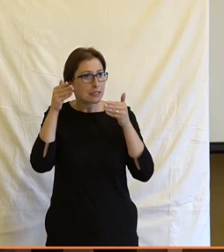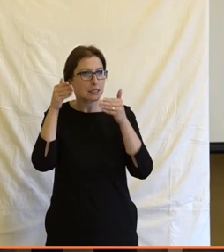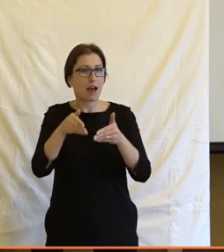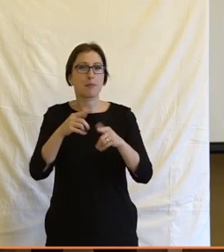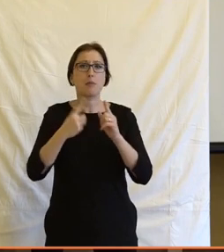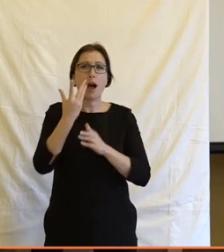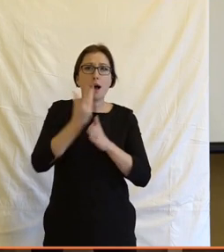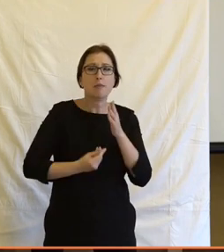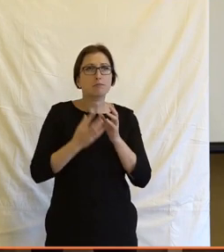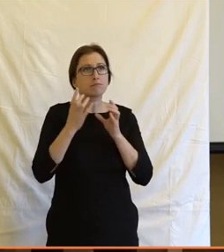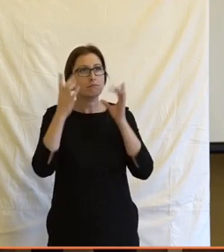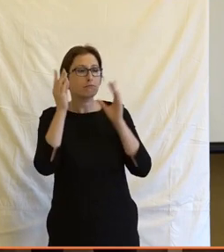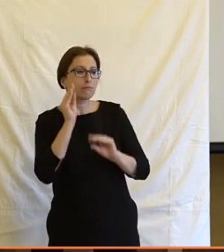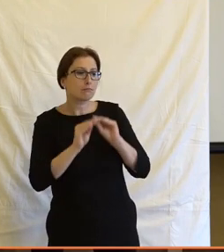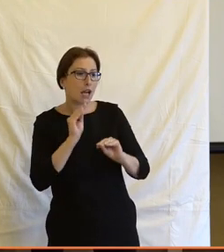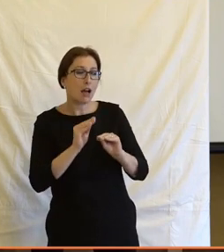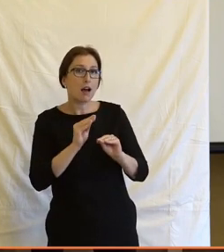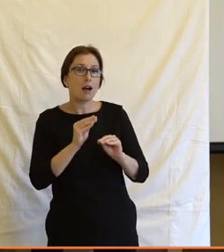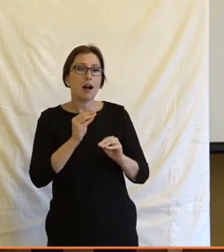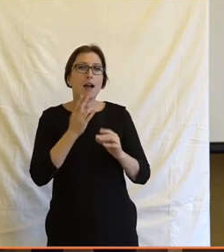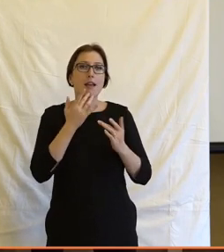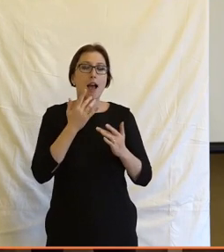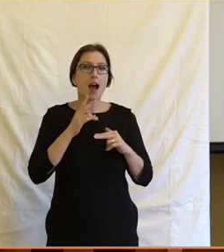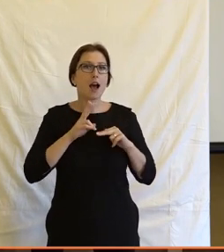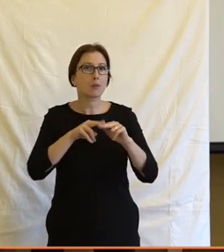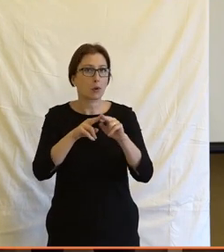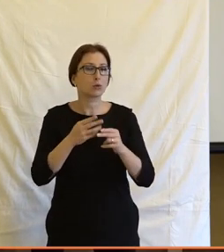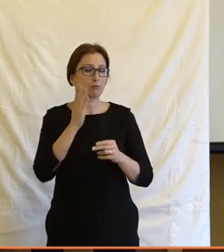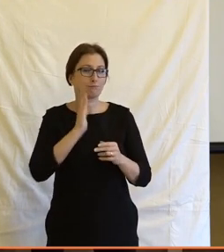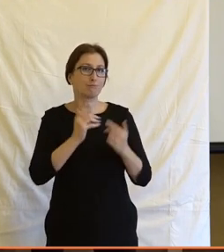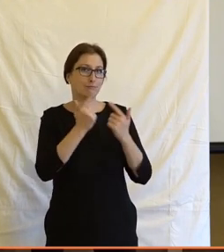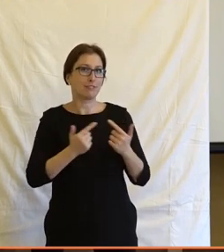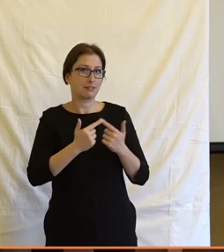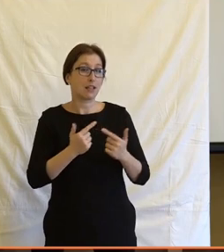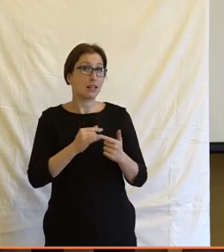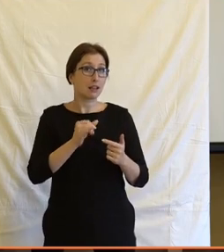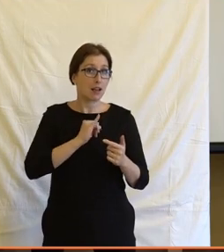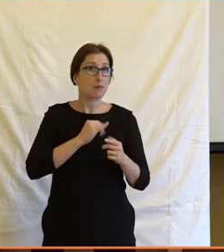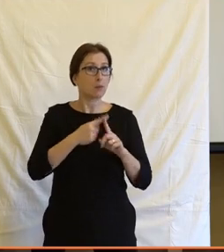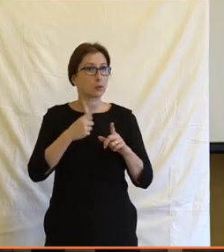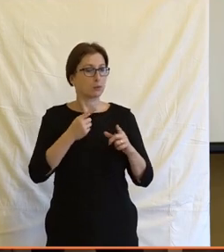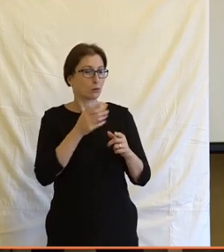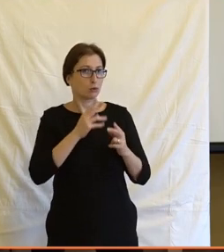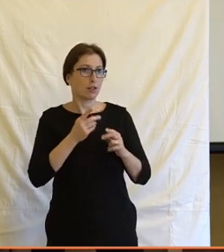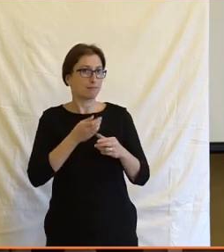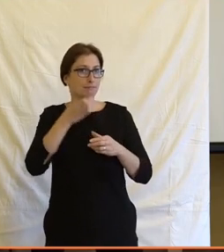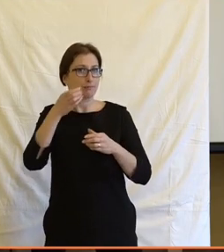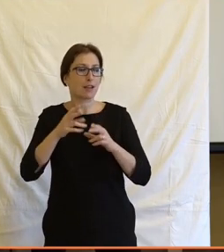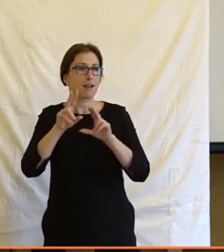nějakou aplikaci, tak možná i tato informace může být pro vás nejenom zajímavá, ale užitečná.